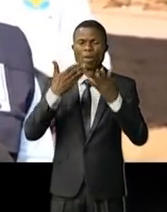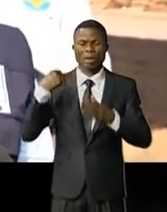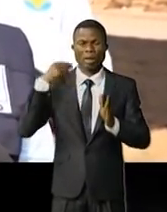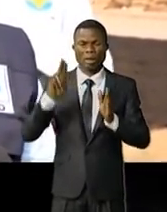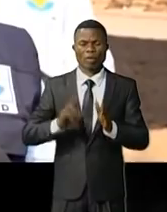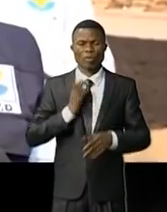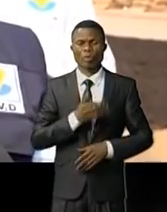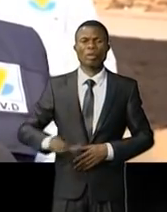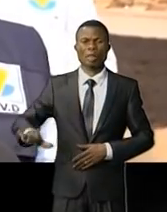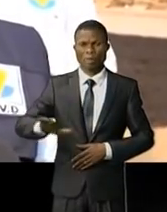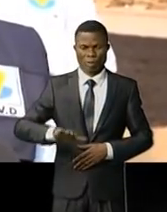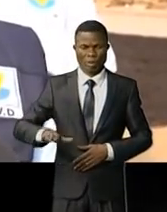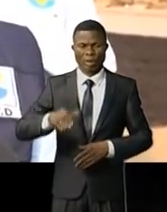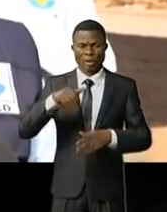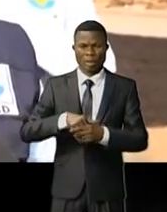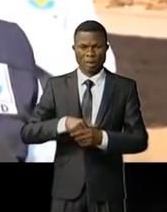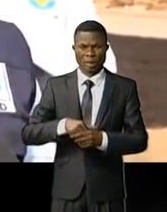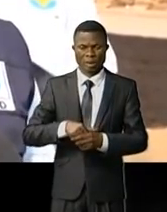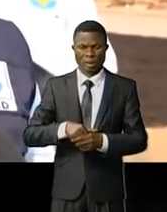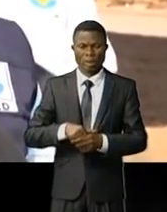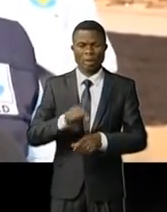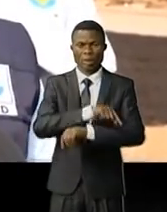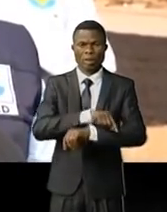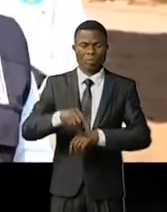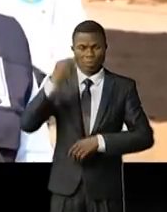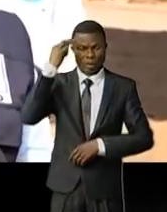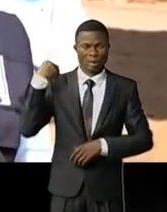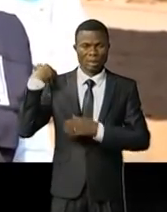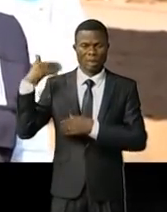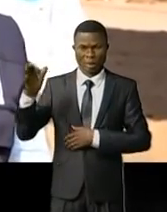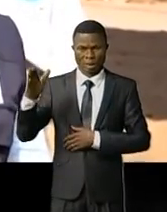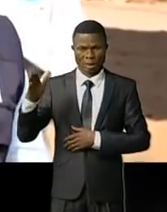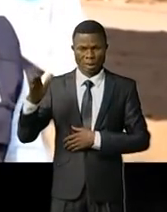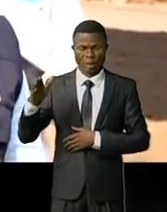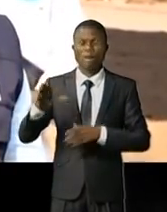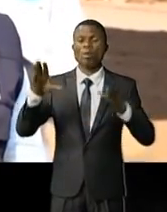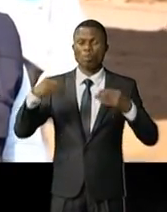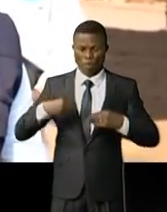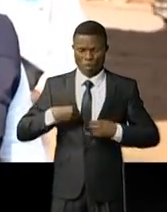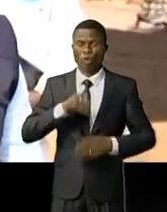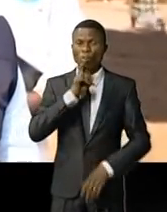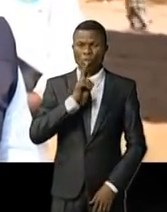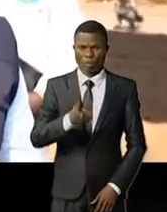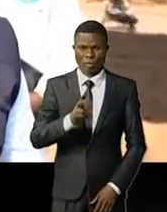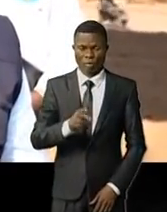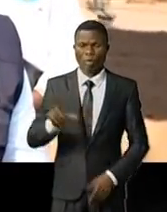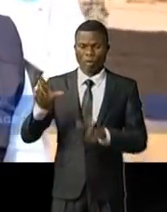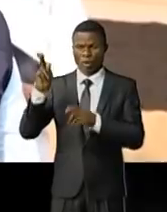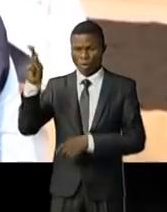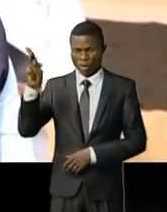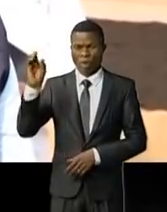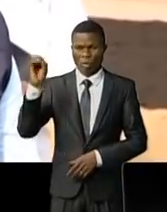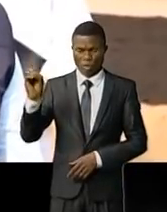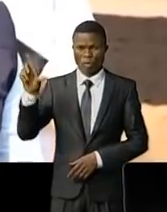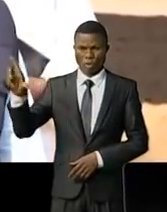de la République à travers notre tutelle, le ministre d'État. Je le confirme effectivement, Kolwezi est émergent,